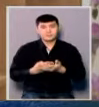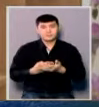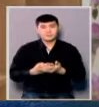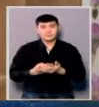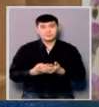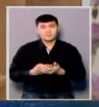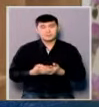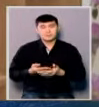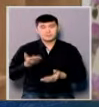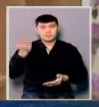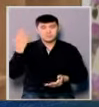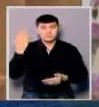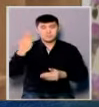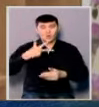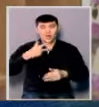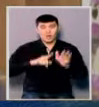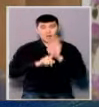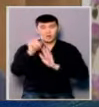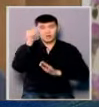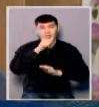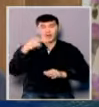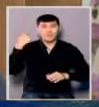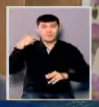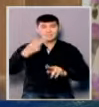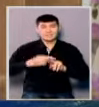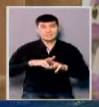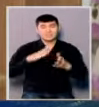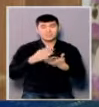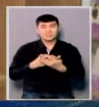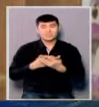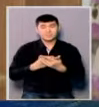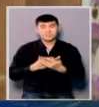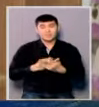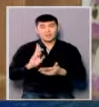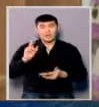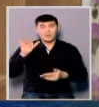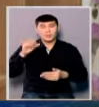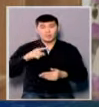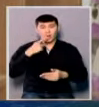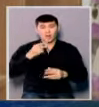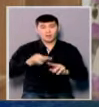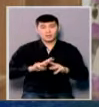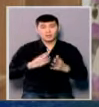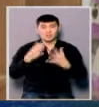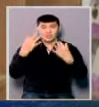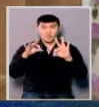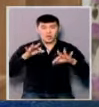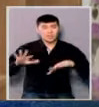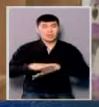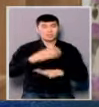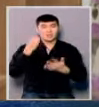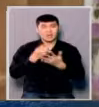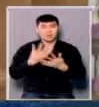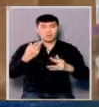туралы кезінде 30 жылдың басында президентіміз Қасым Жомарт Тоқаевтың өзі де тәуелсіздік бәрінде қымбат